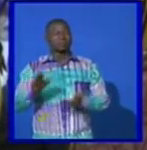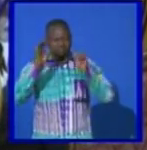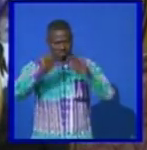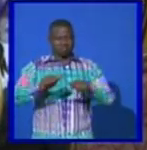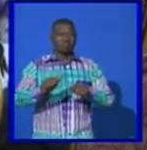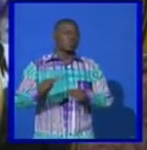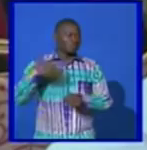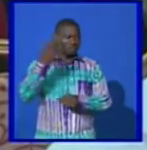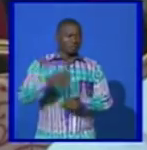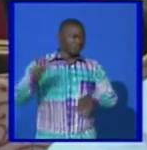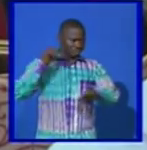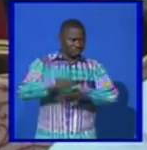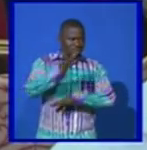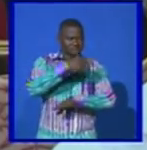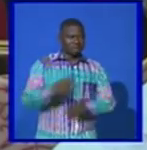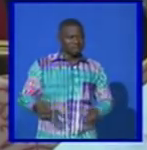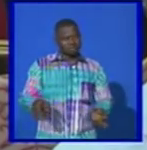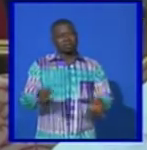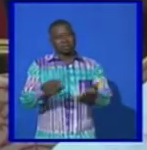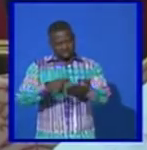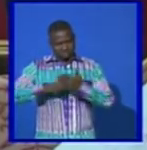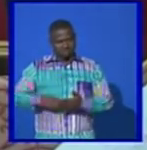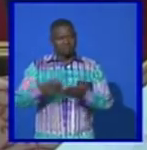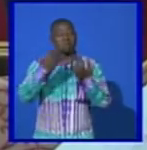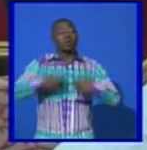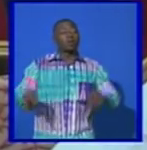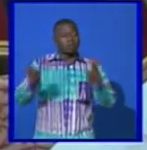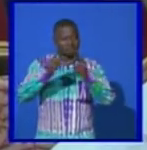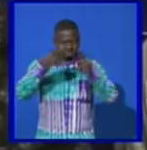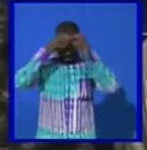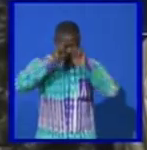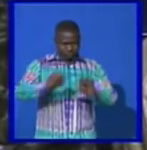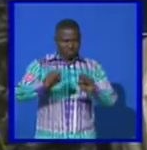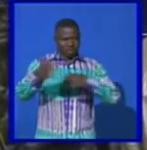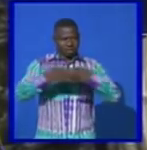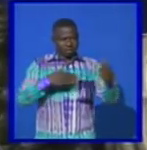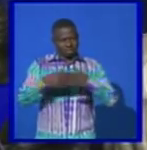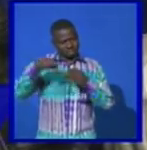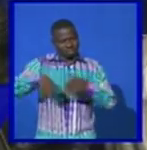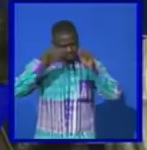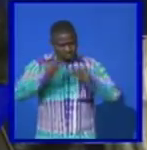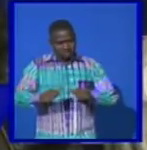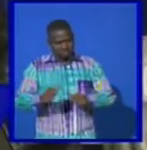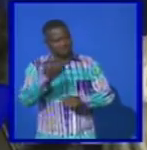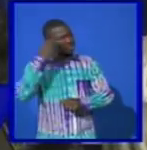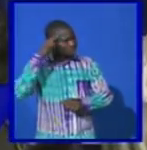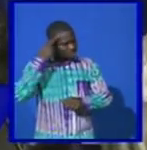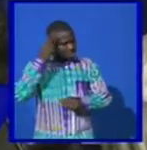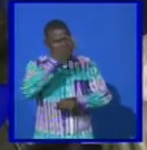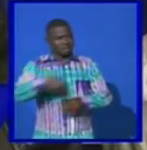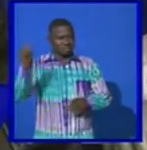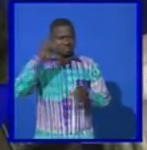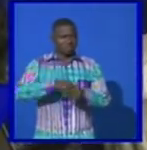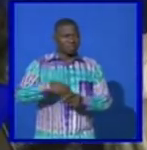ces recommandations-là à son Excellence le président du Faso, puisque cela puisse également enrichir sa réflexion et participer à nourrir une